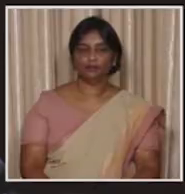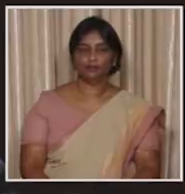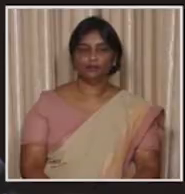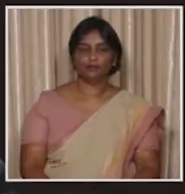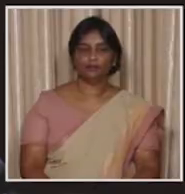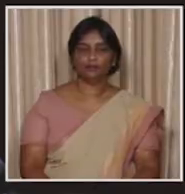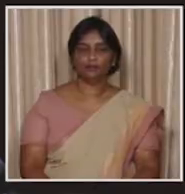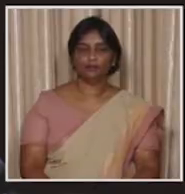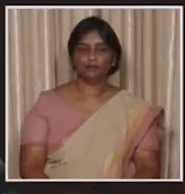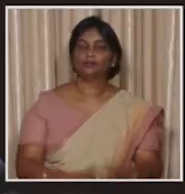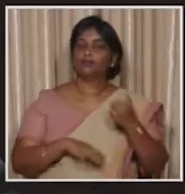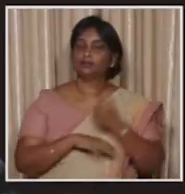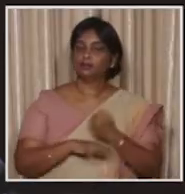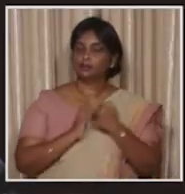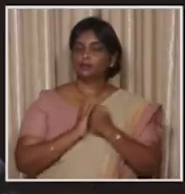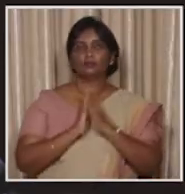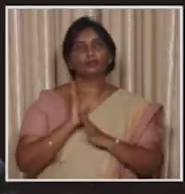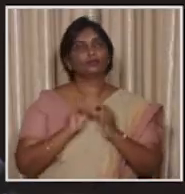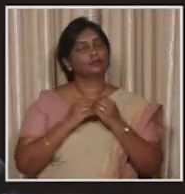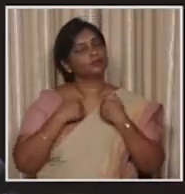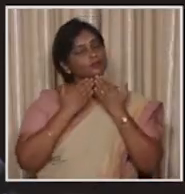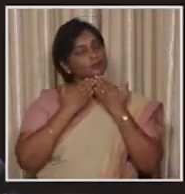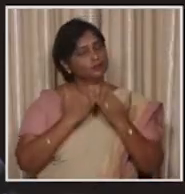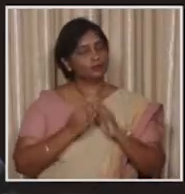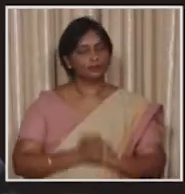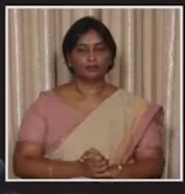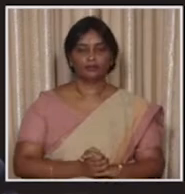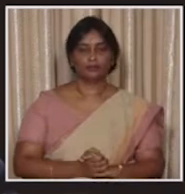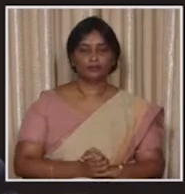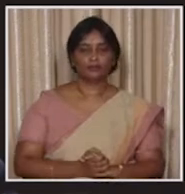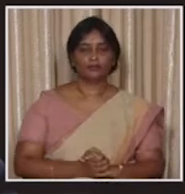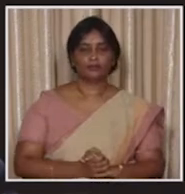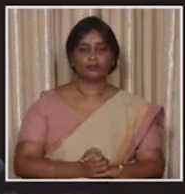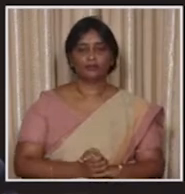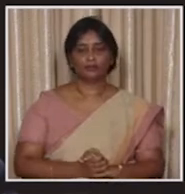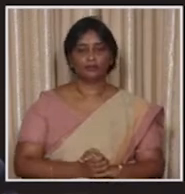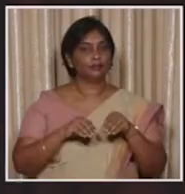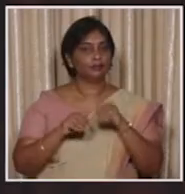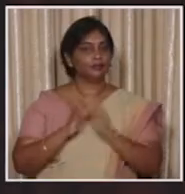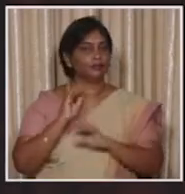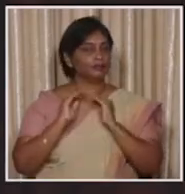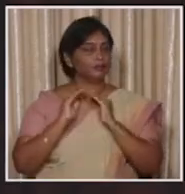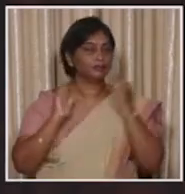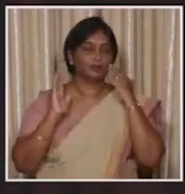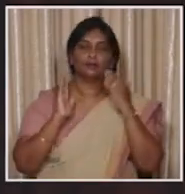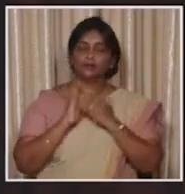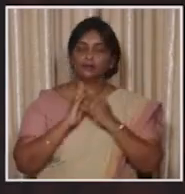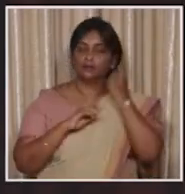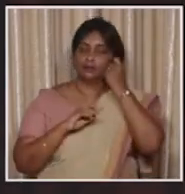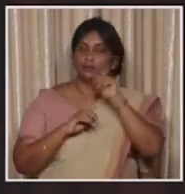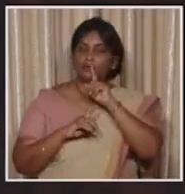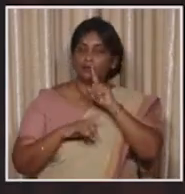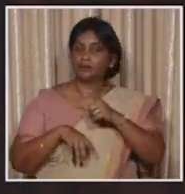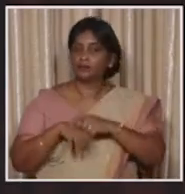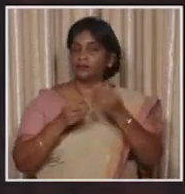சபைக்கு தலைமை தாங்கார உறுப்பினர் அவர்களே, கமத்தொழில் பெருந்தோட்ட கைத்தொழில் அமைச்சர் சம்பந்தமாக பேசுவதற்கு சந்தர்ப்பம் அளித்ததுக்கு. இந்த அமைச்சானது இந்த நாடு